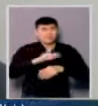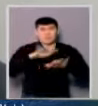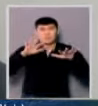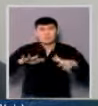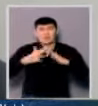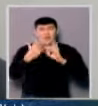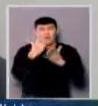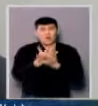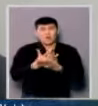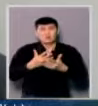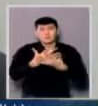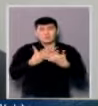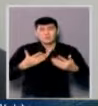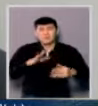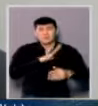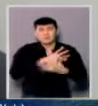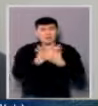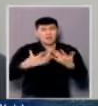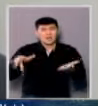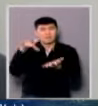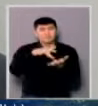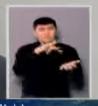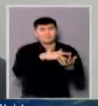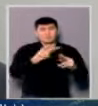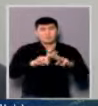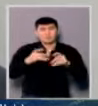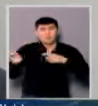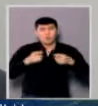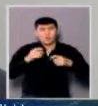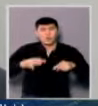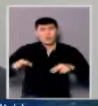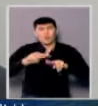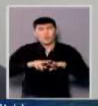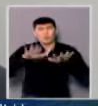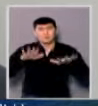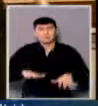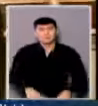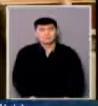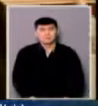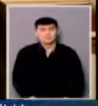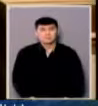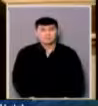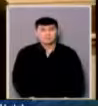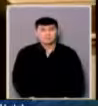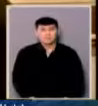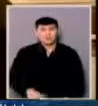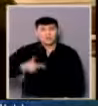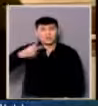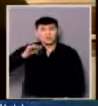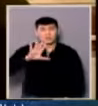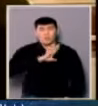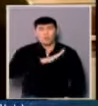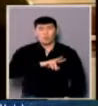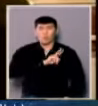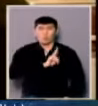в области. Я не раз видел, как он бывал в рабочих поездках вместе с руководителями из областного центра. Гатау Насыпкалиұлы